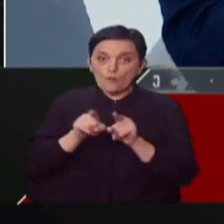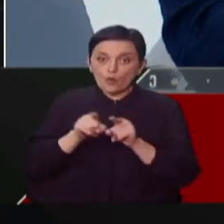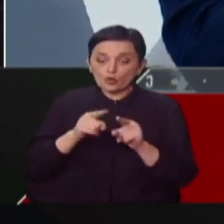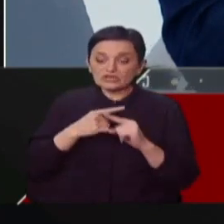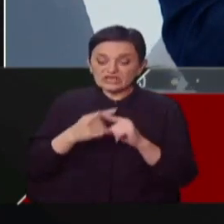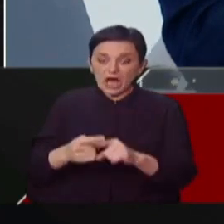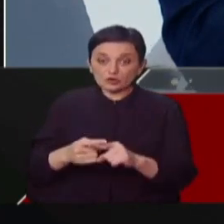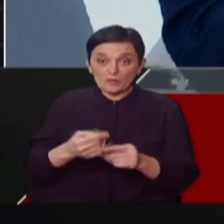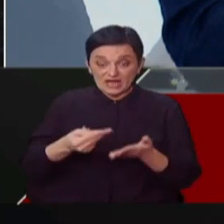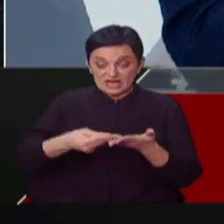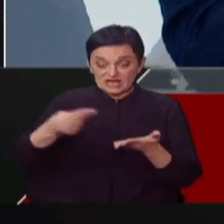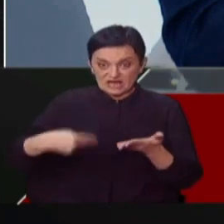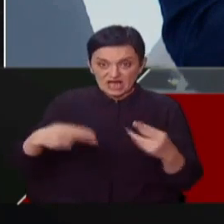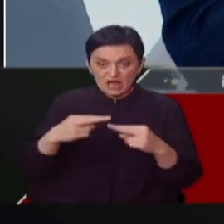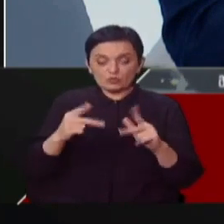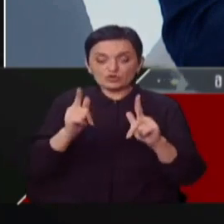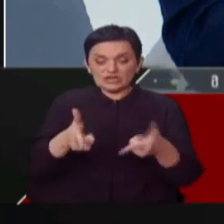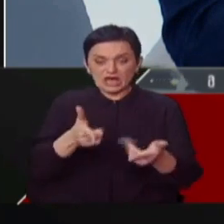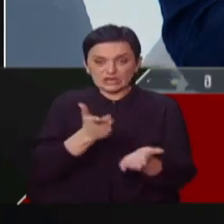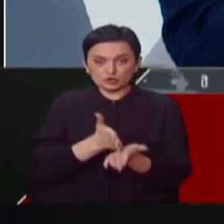დაკავშირებით? ხელმოწერით დადასტურებულია